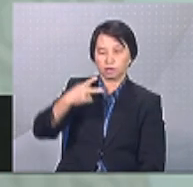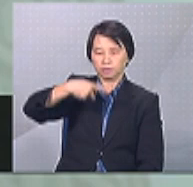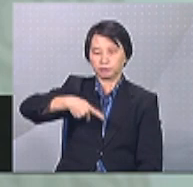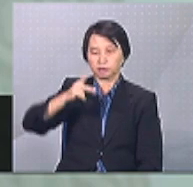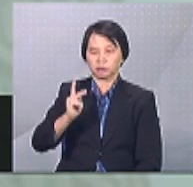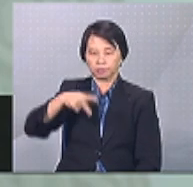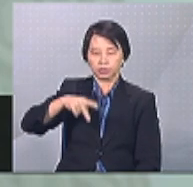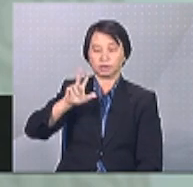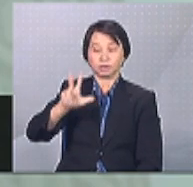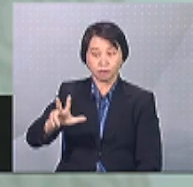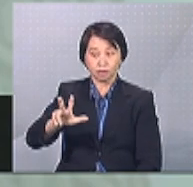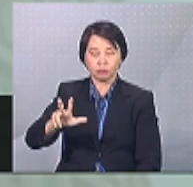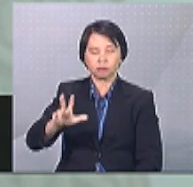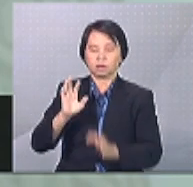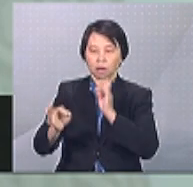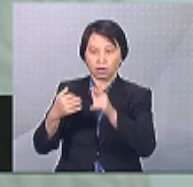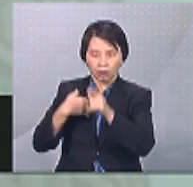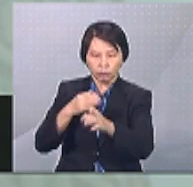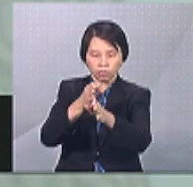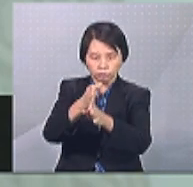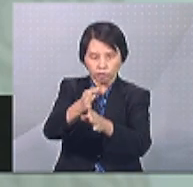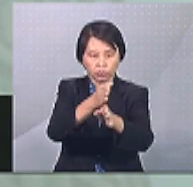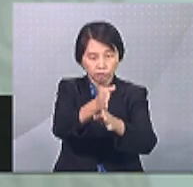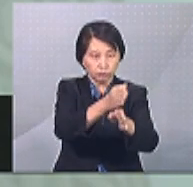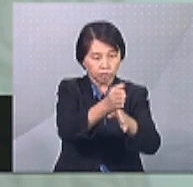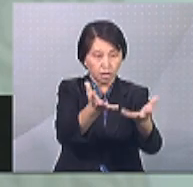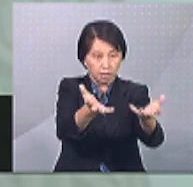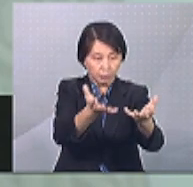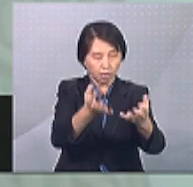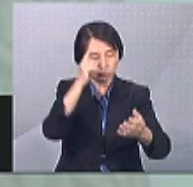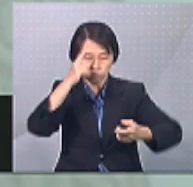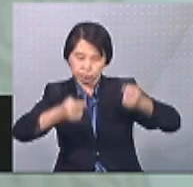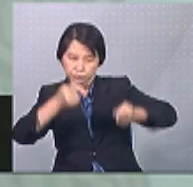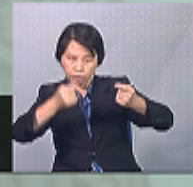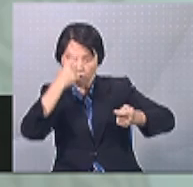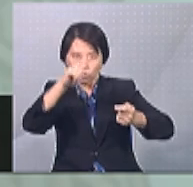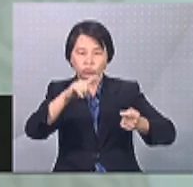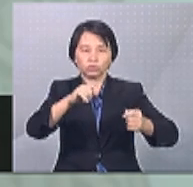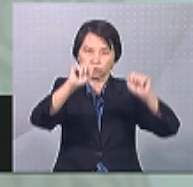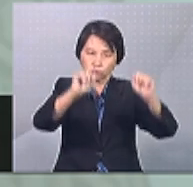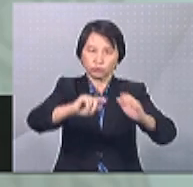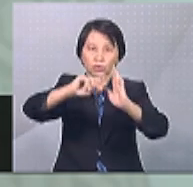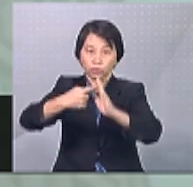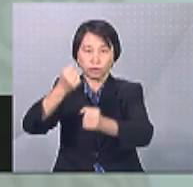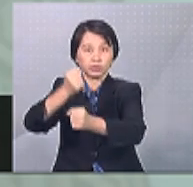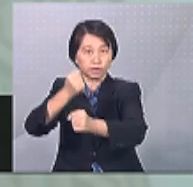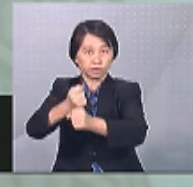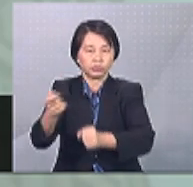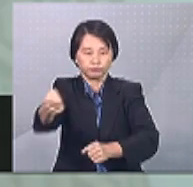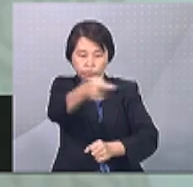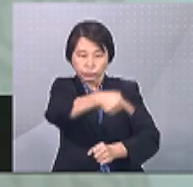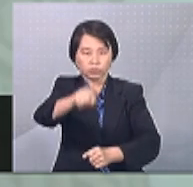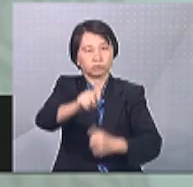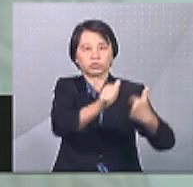ketiga, sekiranya ada sektor-sektor yang ingin dipertimbangkan untuk bermula, mereka kena